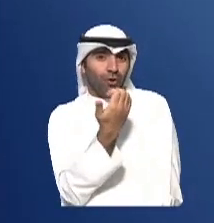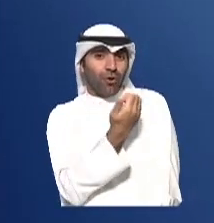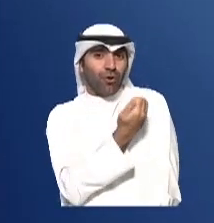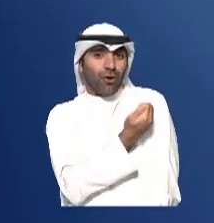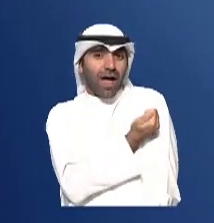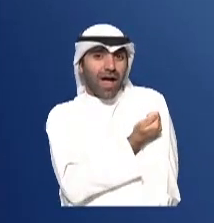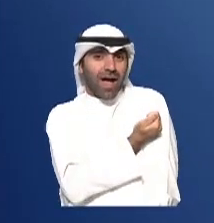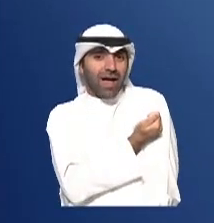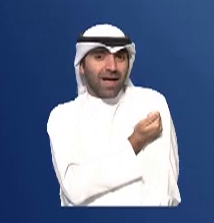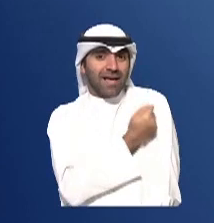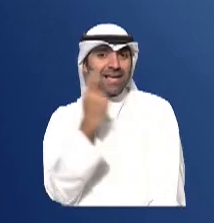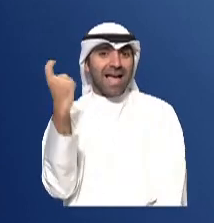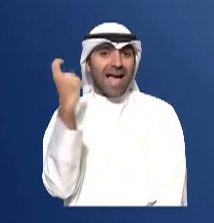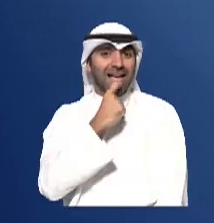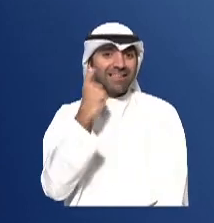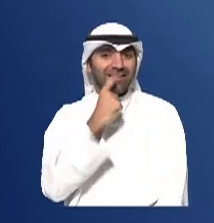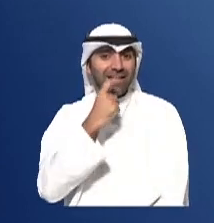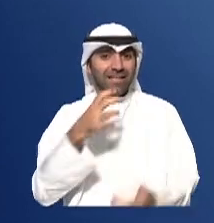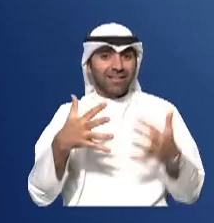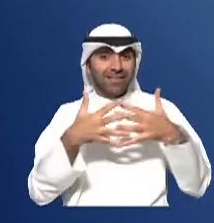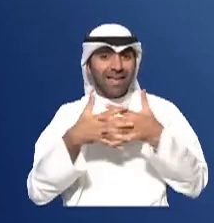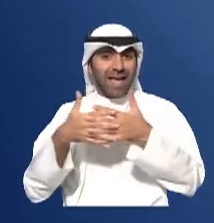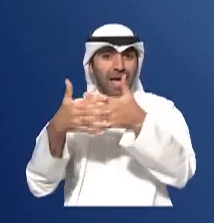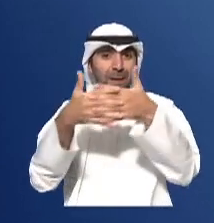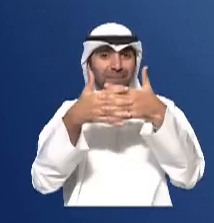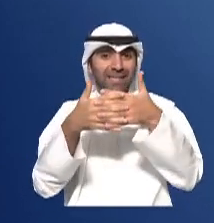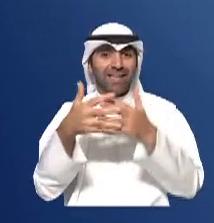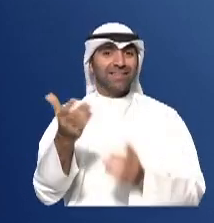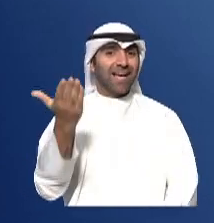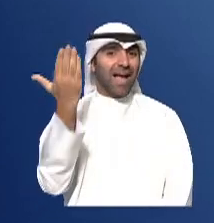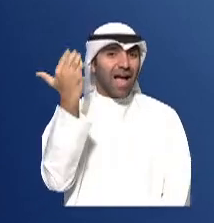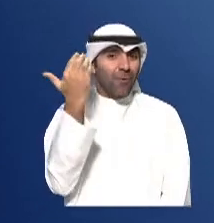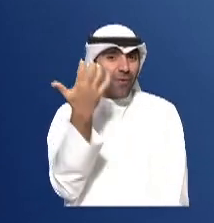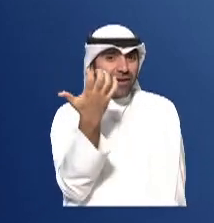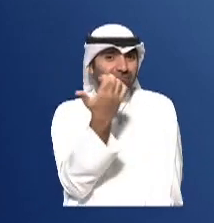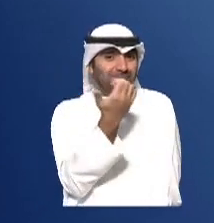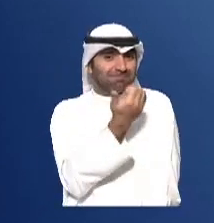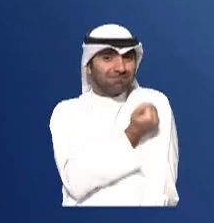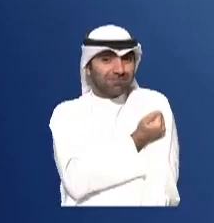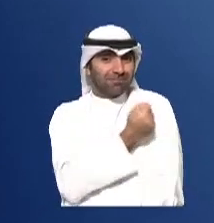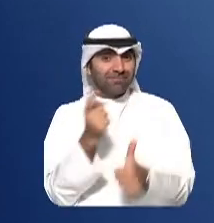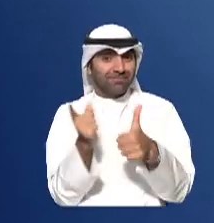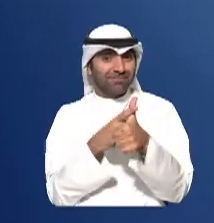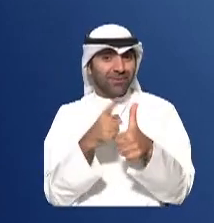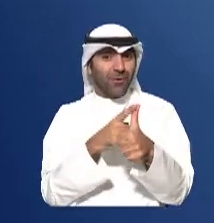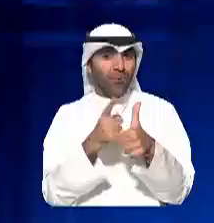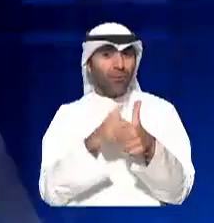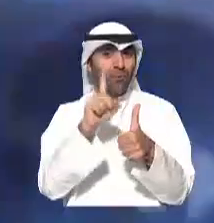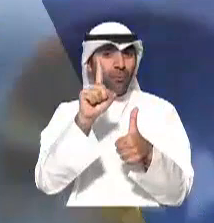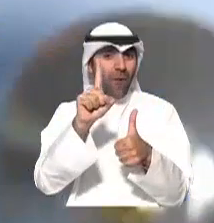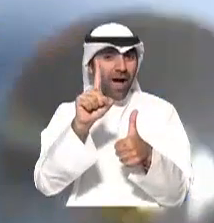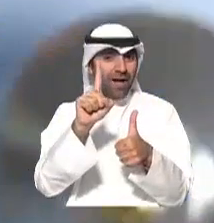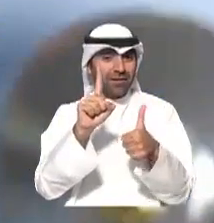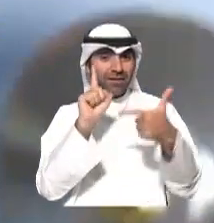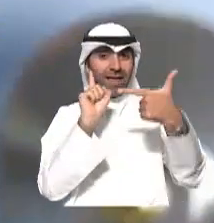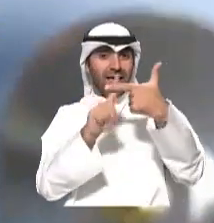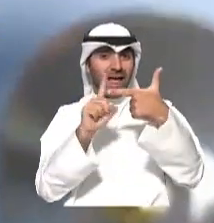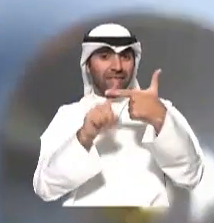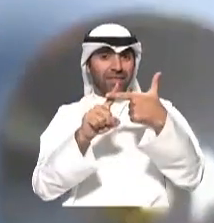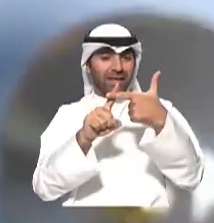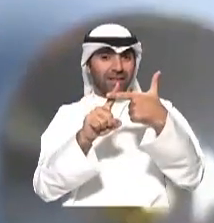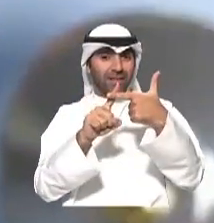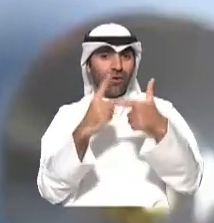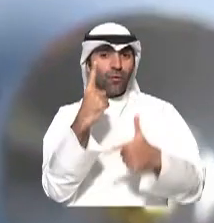على أن تبقى 3 أسابيع بين الجرعتين لأصحاب الأمراض المزمنة ولمن تخطت أعمارهم